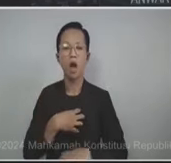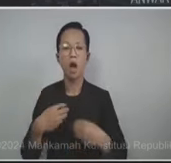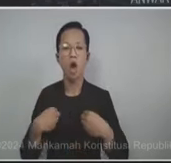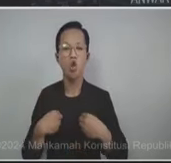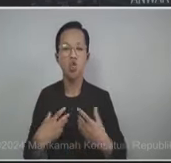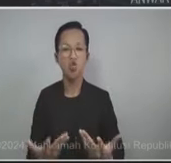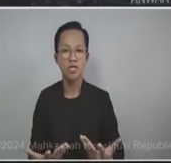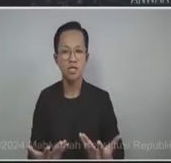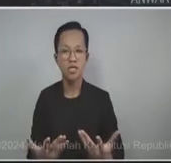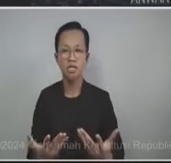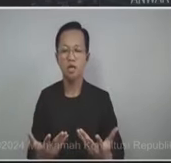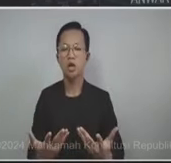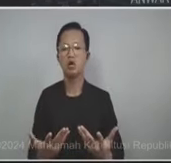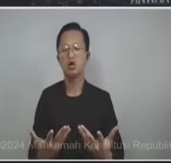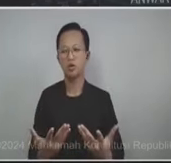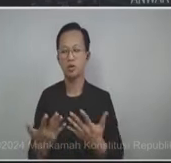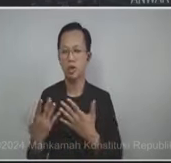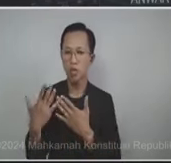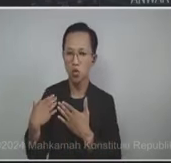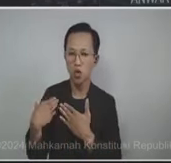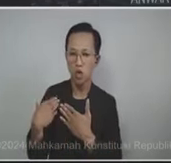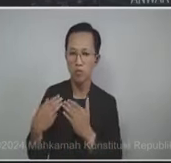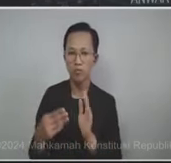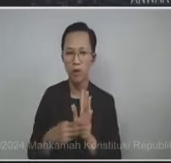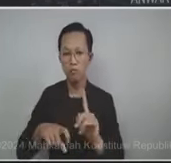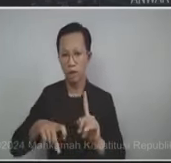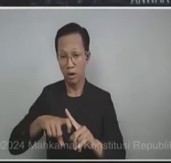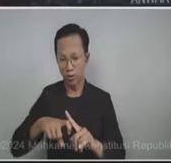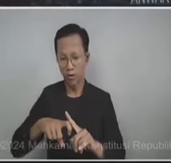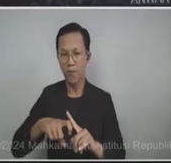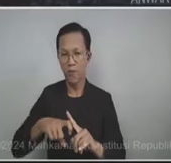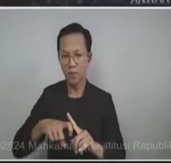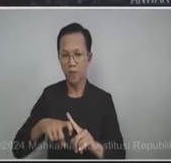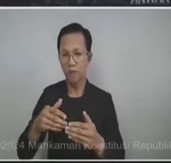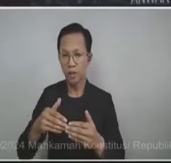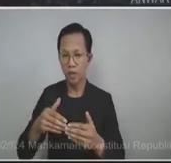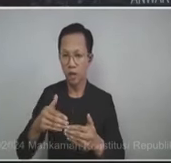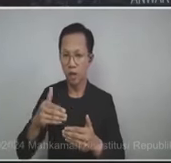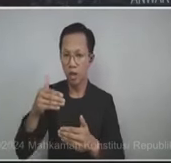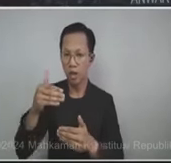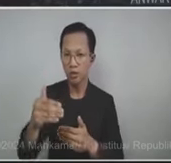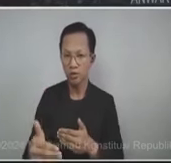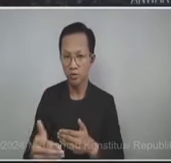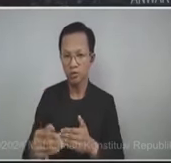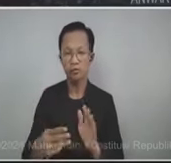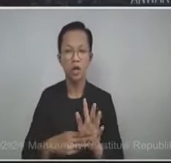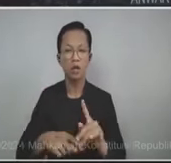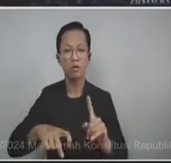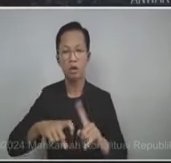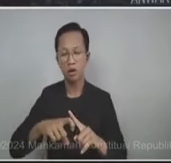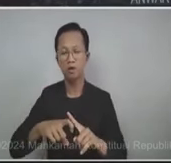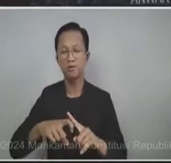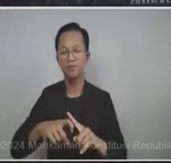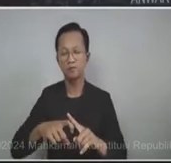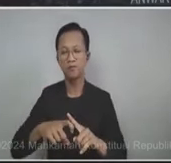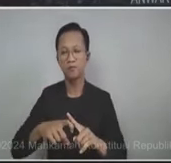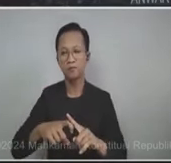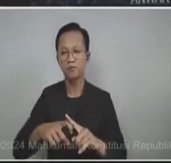kewenangan konstitusional sebagaimana diuraikan di atas selanjutnya mahkamah akan mempertimbangkan kedudukan hukum